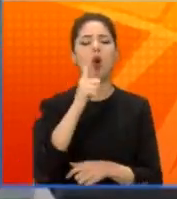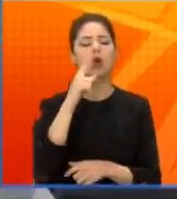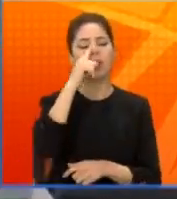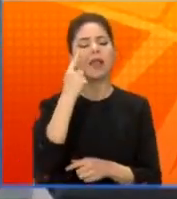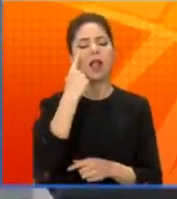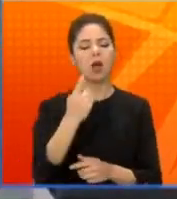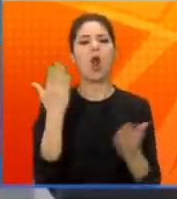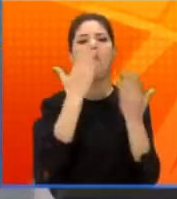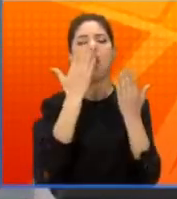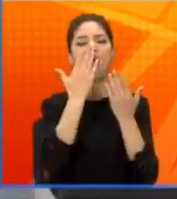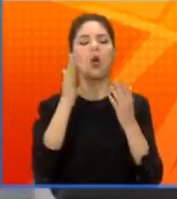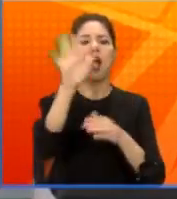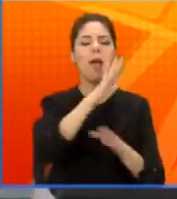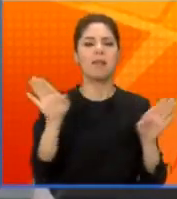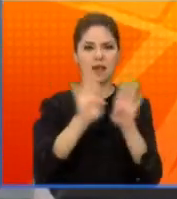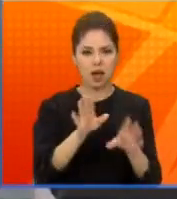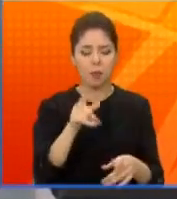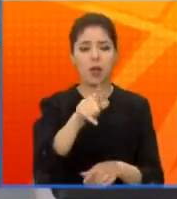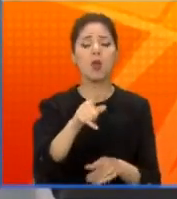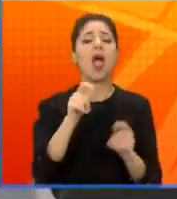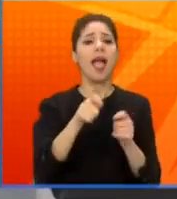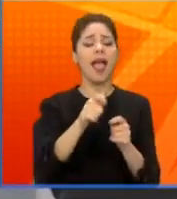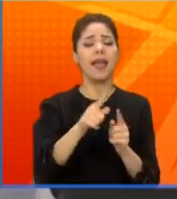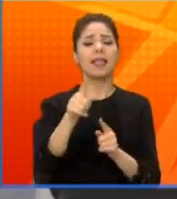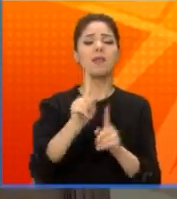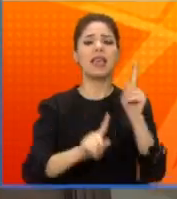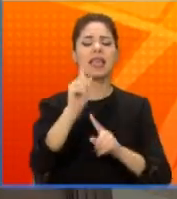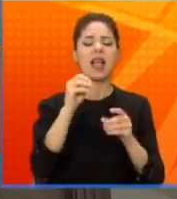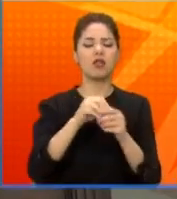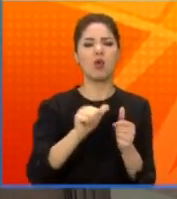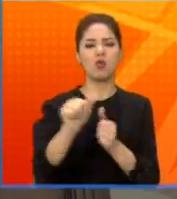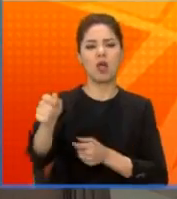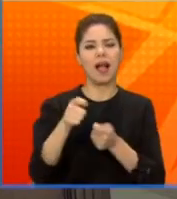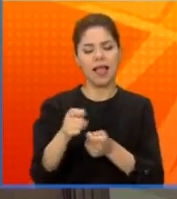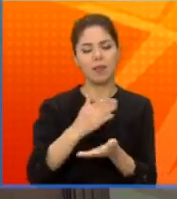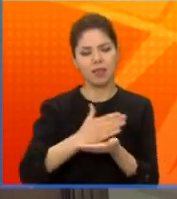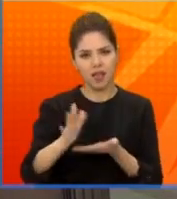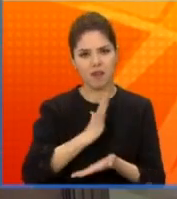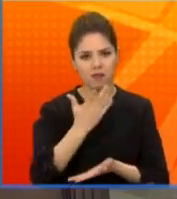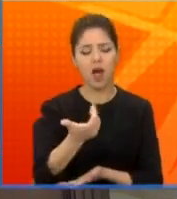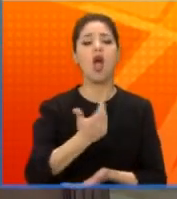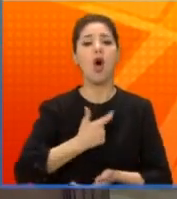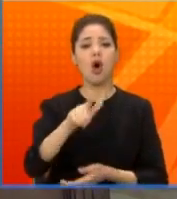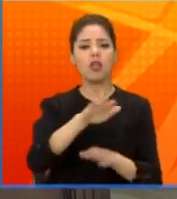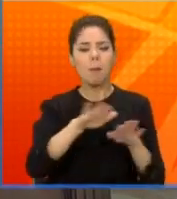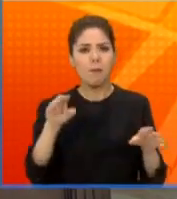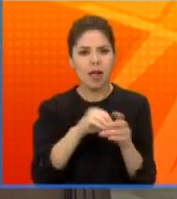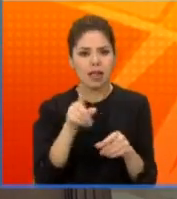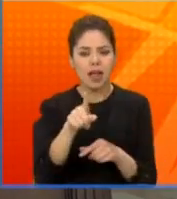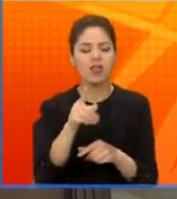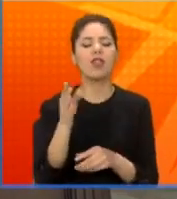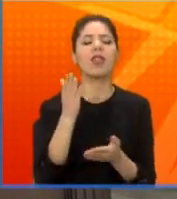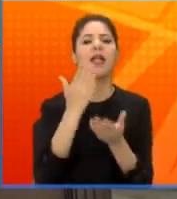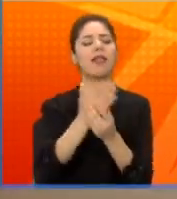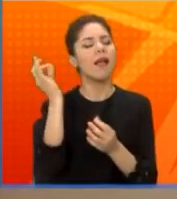kadar kapatılmıştı. Eğitim ve öğretim o günden beri online olarak devam ediyor. Öğrenciler masa başında ders